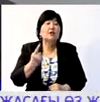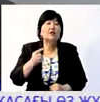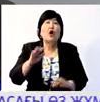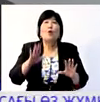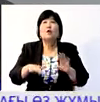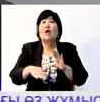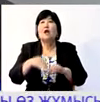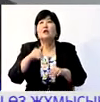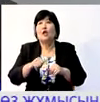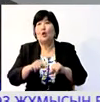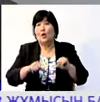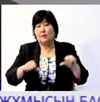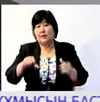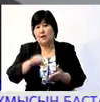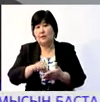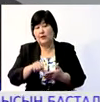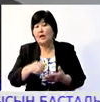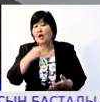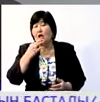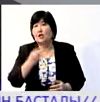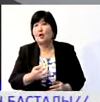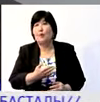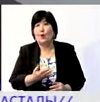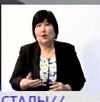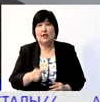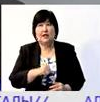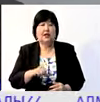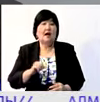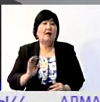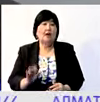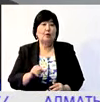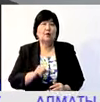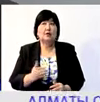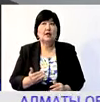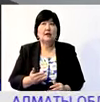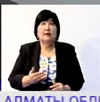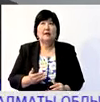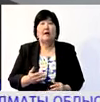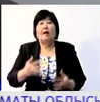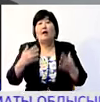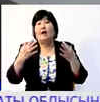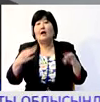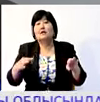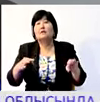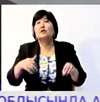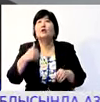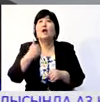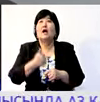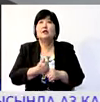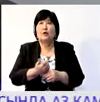сайлау комиссиясының мүшелері жалпы олар тек қана өзі на освобожденной основе